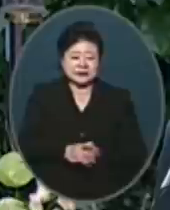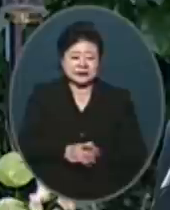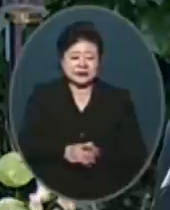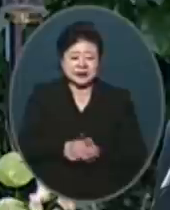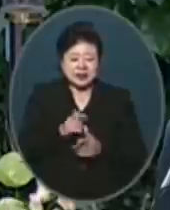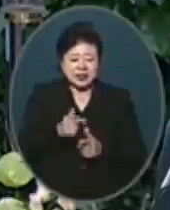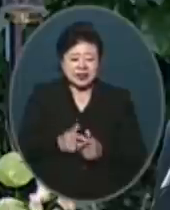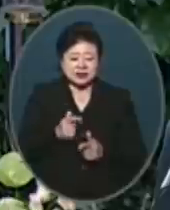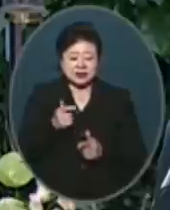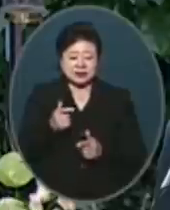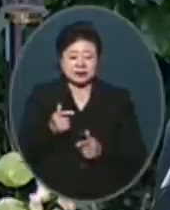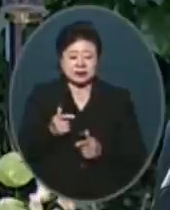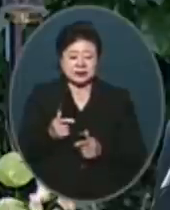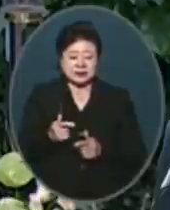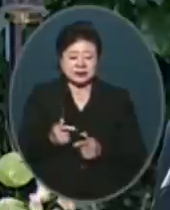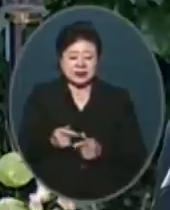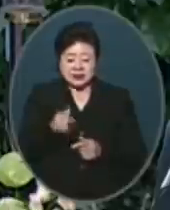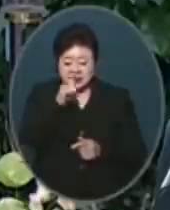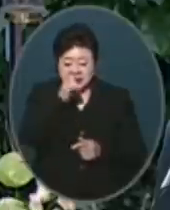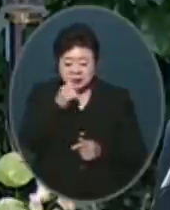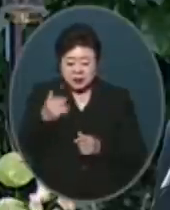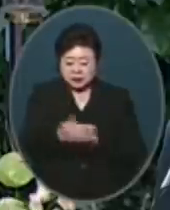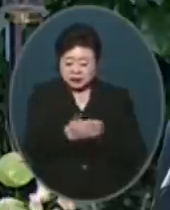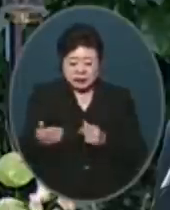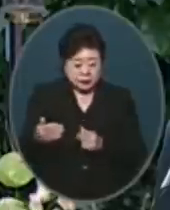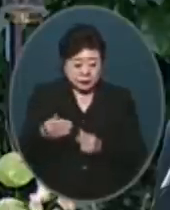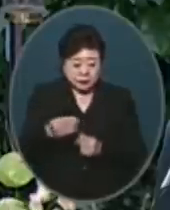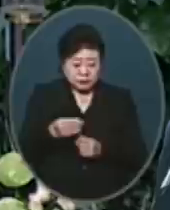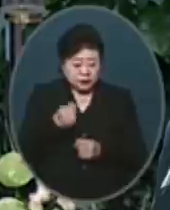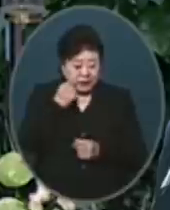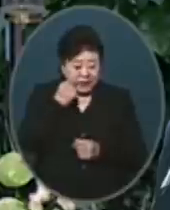살려고 해도 안 되는 것입니다.